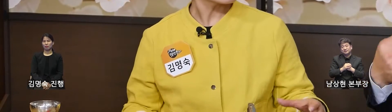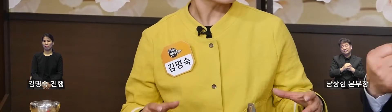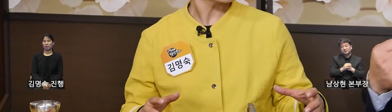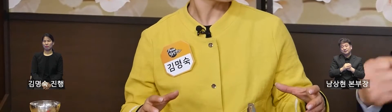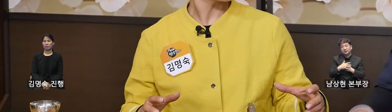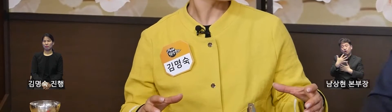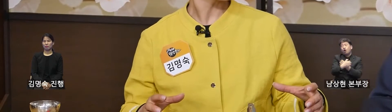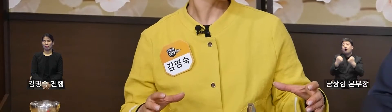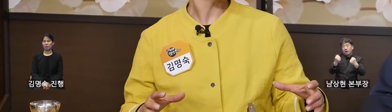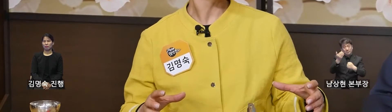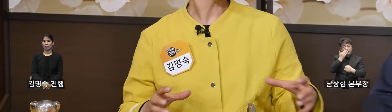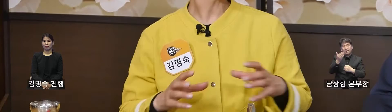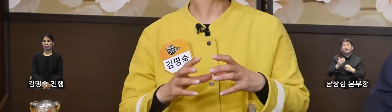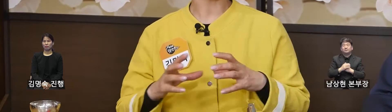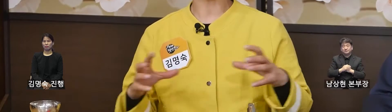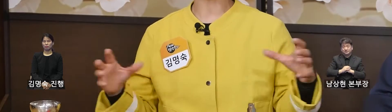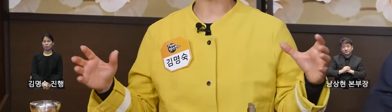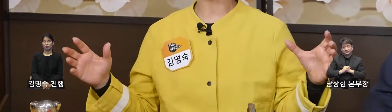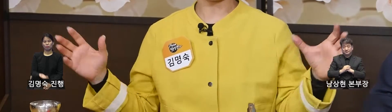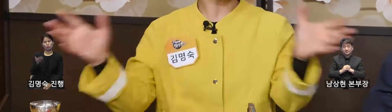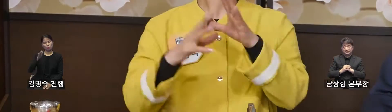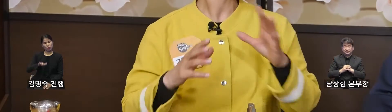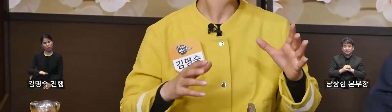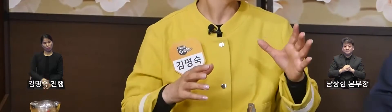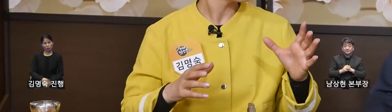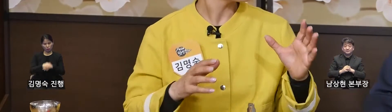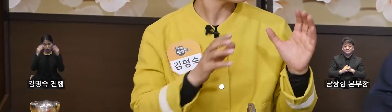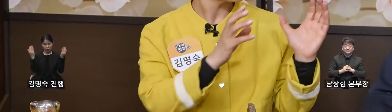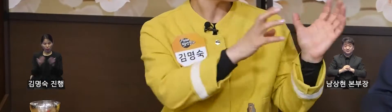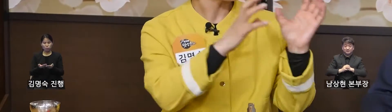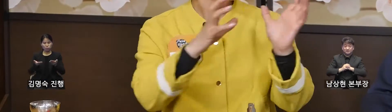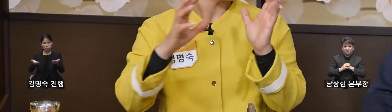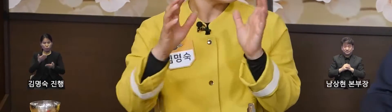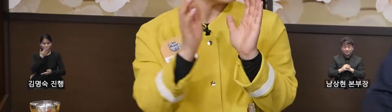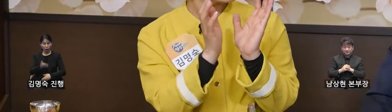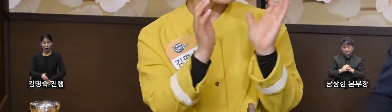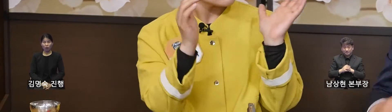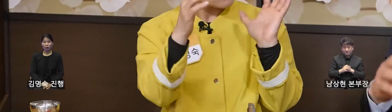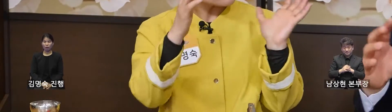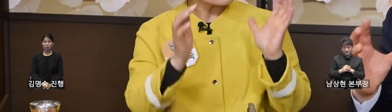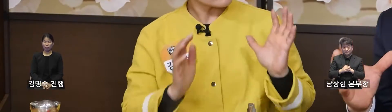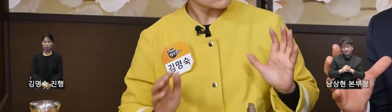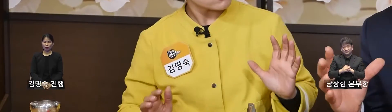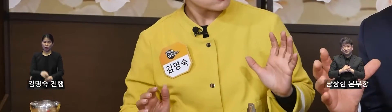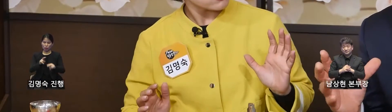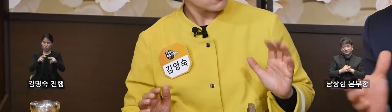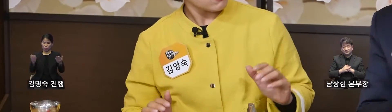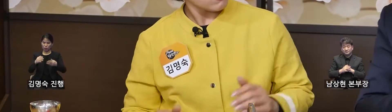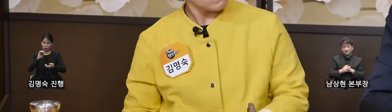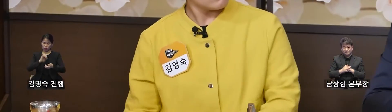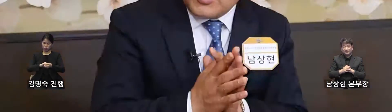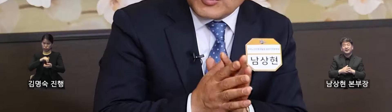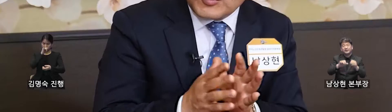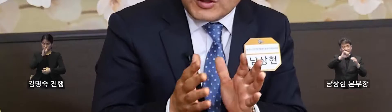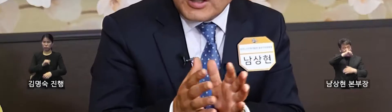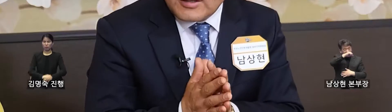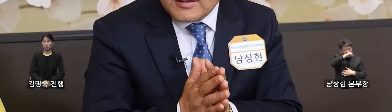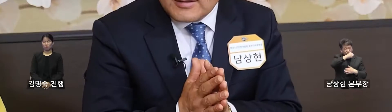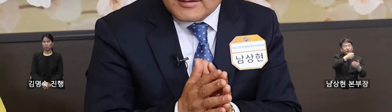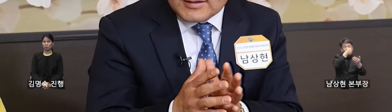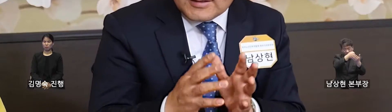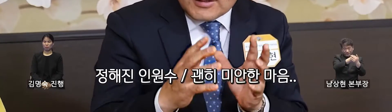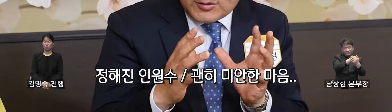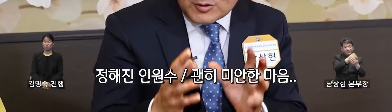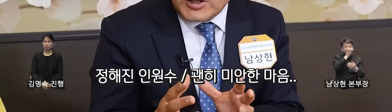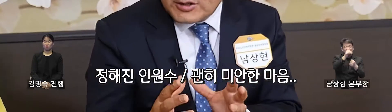근데 건강하면 할 수 있는 거니까. 그래도 다 해드릴 수는 없잖아요. 이 일자리가 한정이 되어 있으니까. 예산도 정해져 있고 네. 또 그렇게